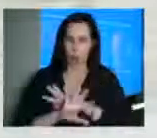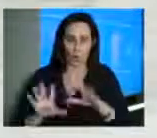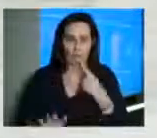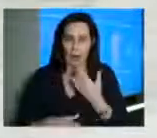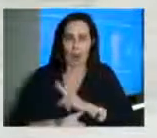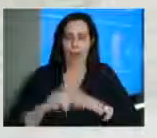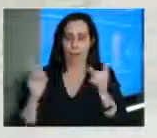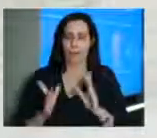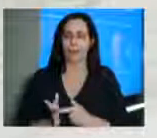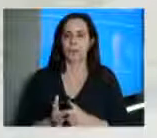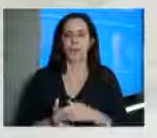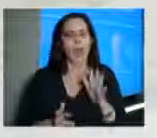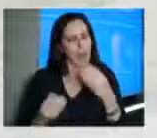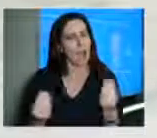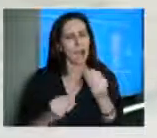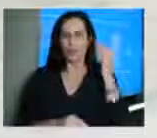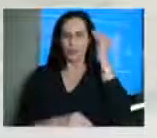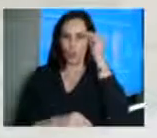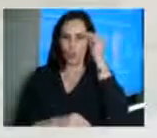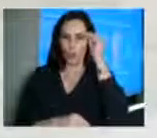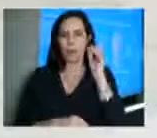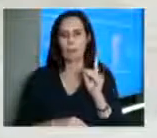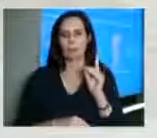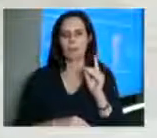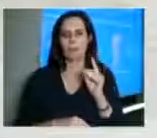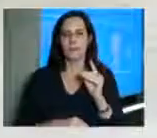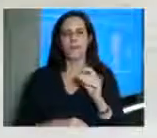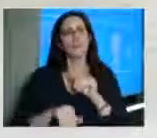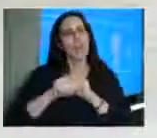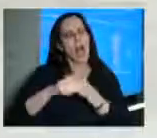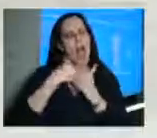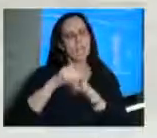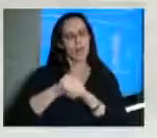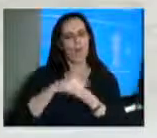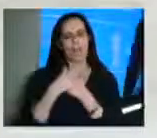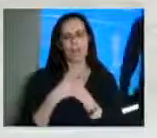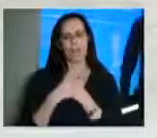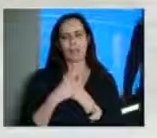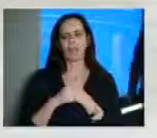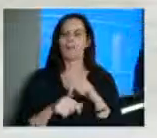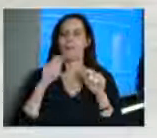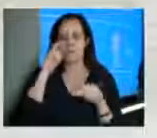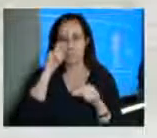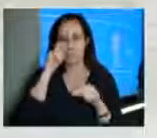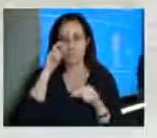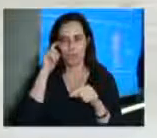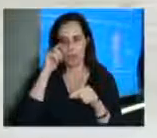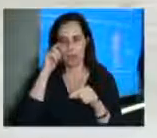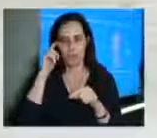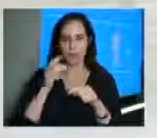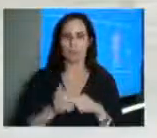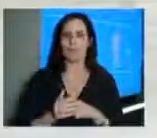ביטוי יותר טוב לצערי, היה משהו בהיזכרות הזאת של הערבות ההדדית ושל